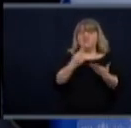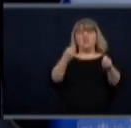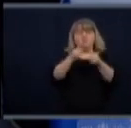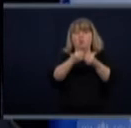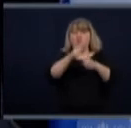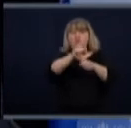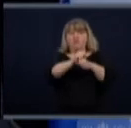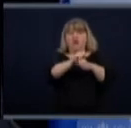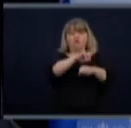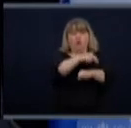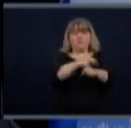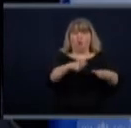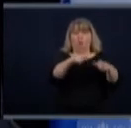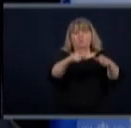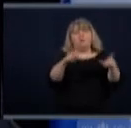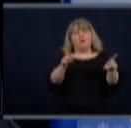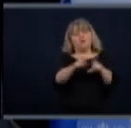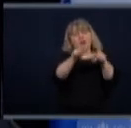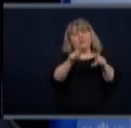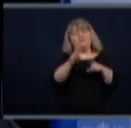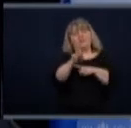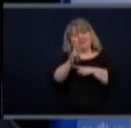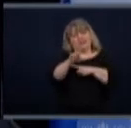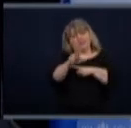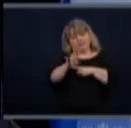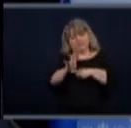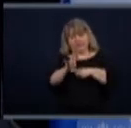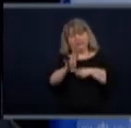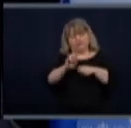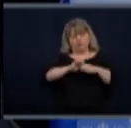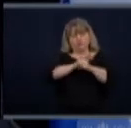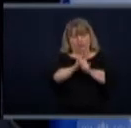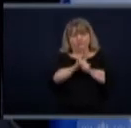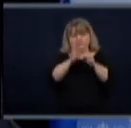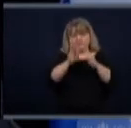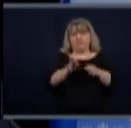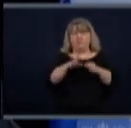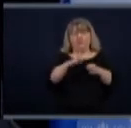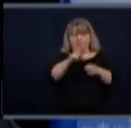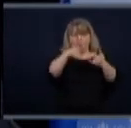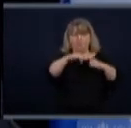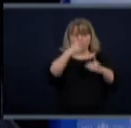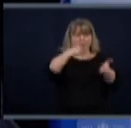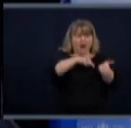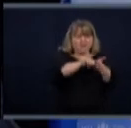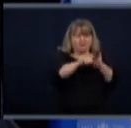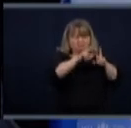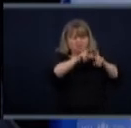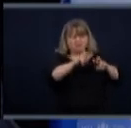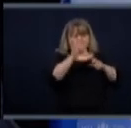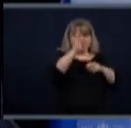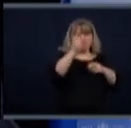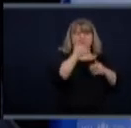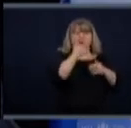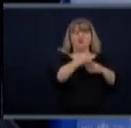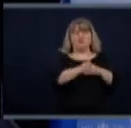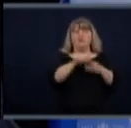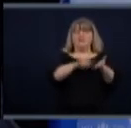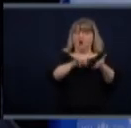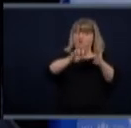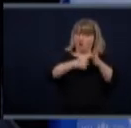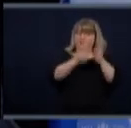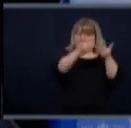même encore 437 cas qui sont déclarés pour lesquels il faut faire des enquêtes. Et puis quand on va se mettre à déconfiner, là, le moindrement qu'il va y avoir un cas